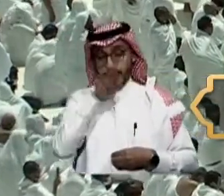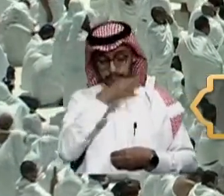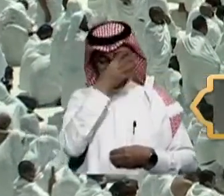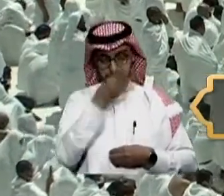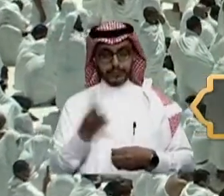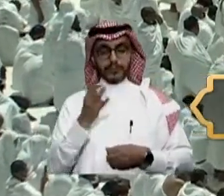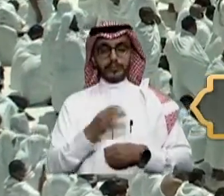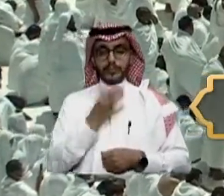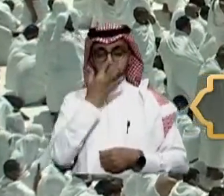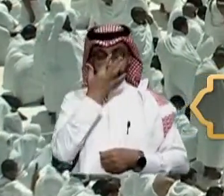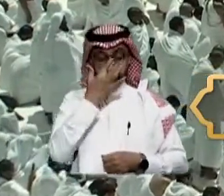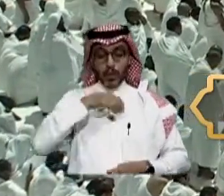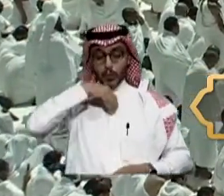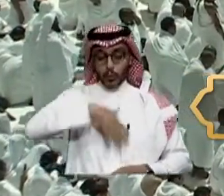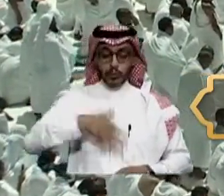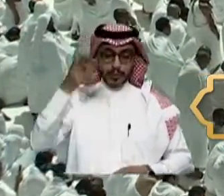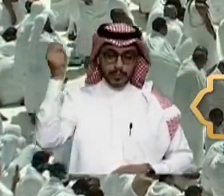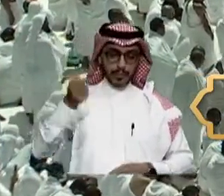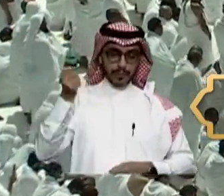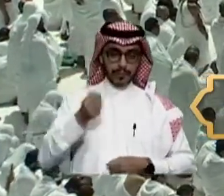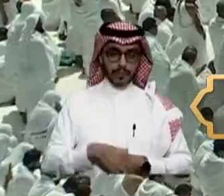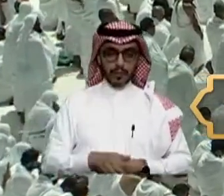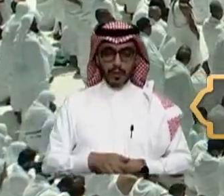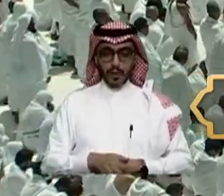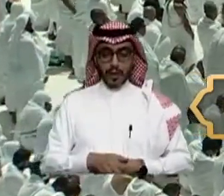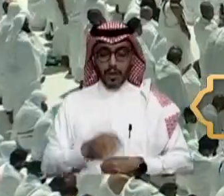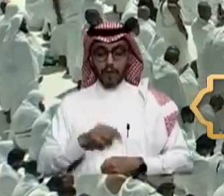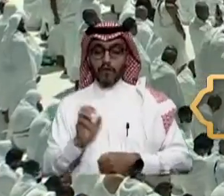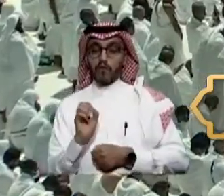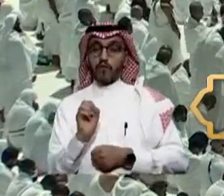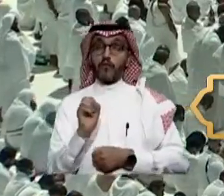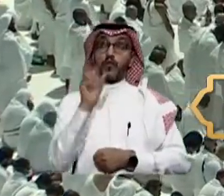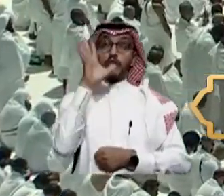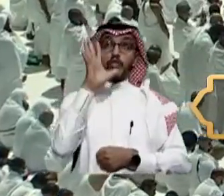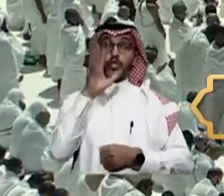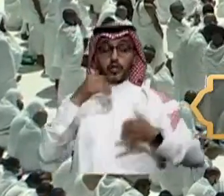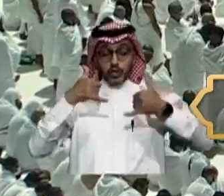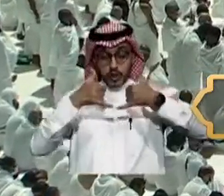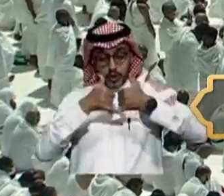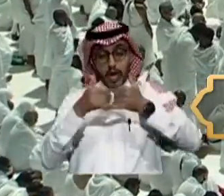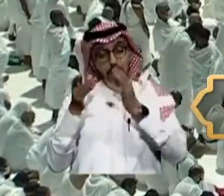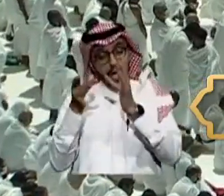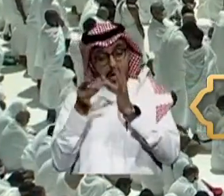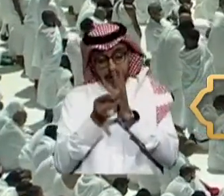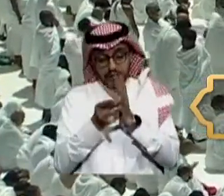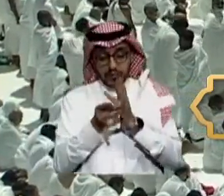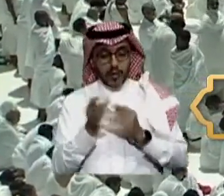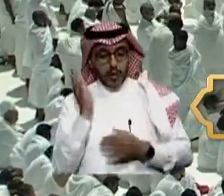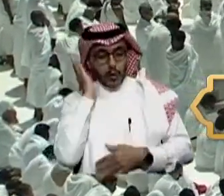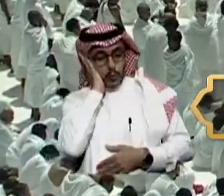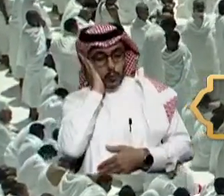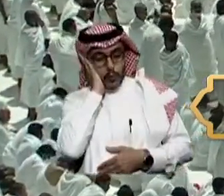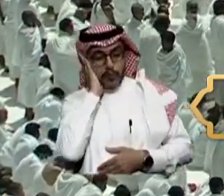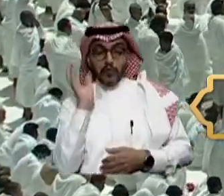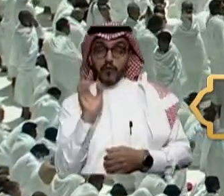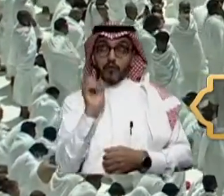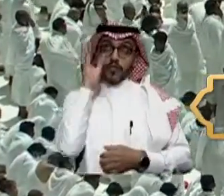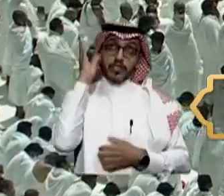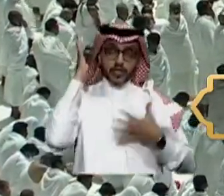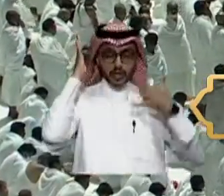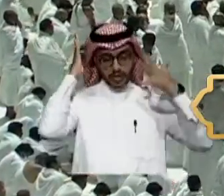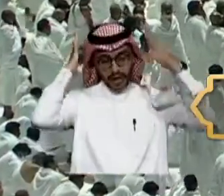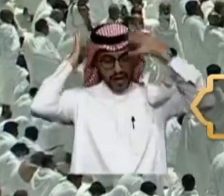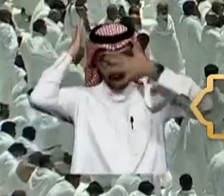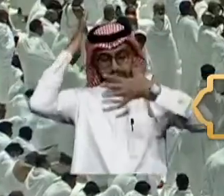وكان عليه الصلاه والسلام يدركه الفجر وهو جنب من اهله فيغتسل بعد